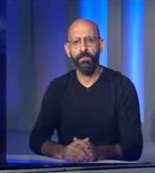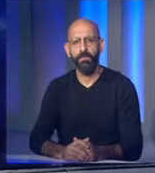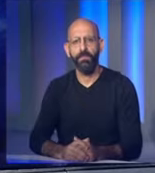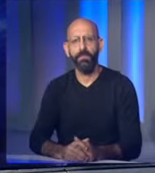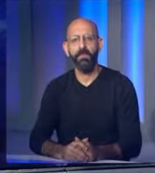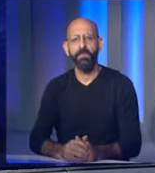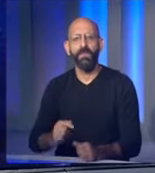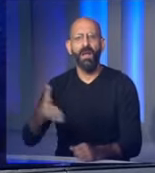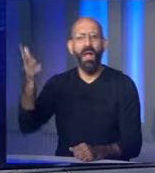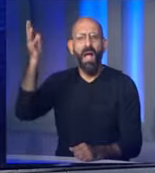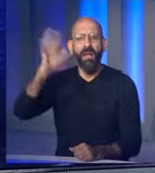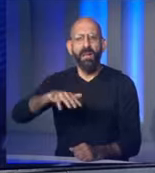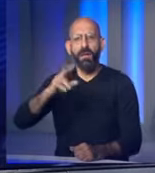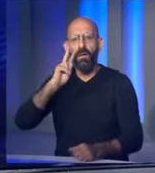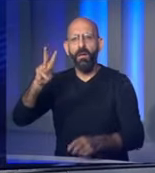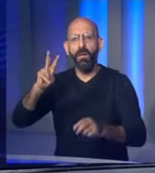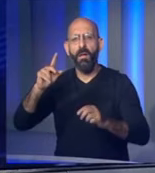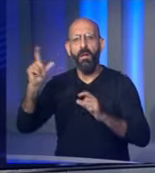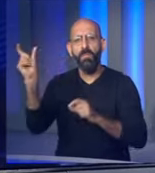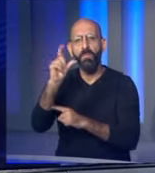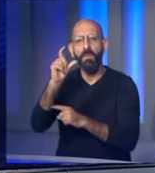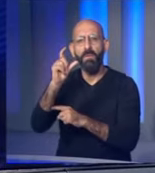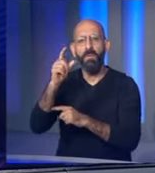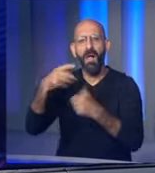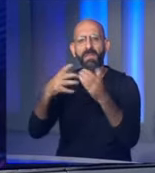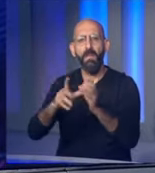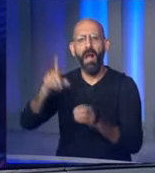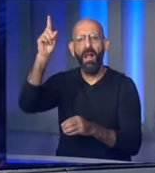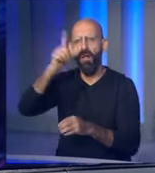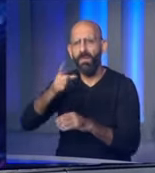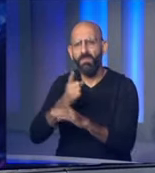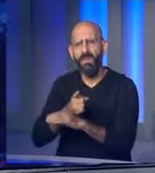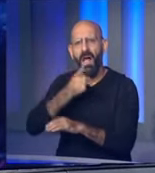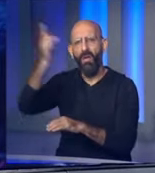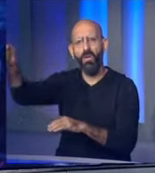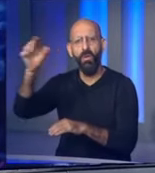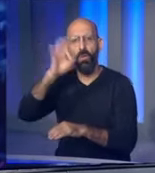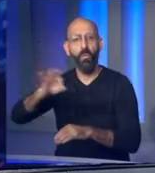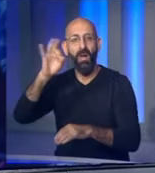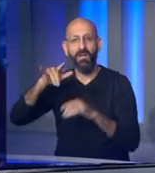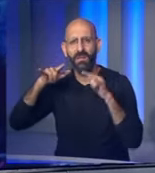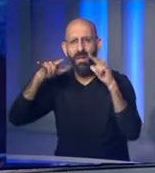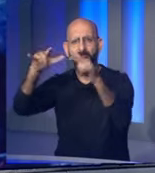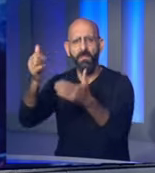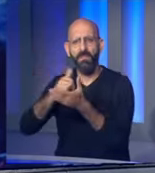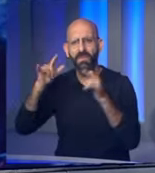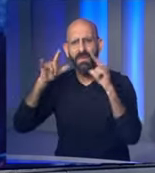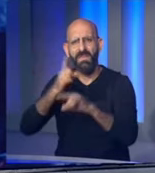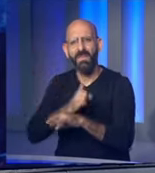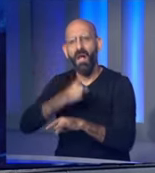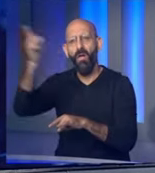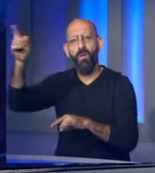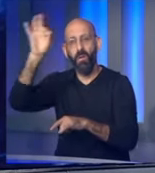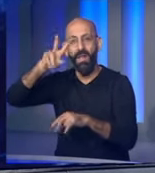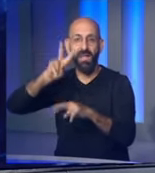مشرف اكثر من 30 بيانا للمقاومه الاسلاميه في الساعات الماضيه بتنفيذها عمليات نوعيه ضد قوا ضد قواعد